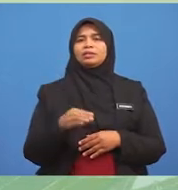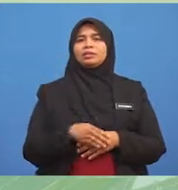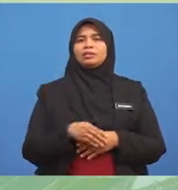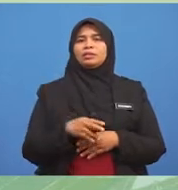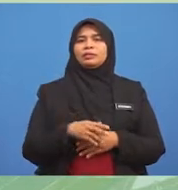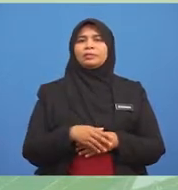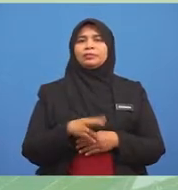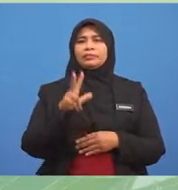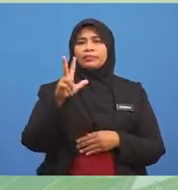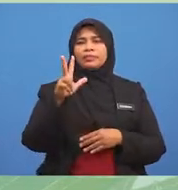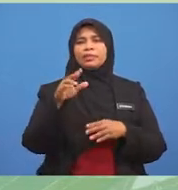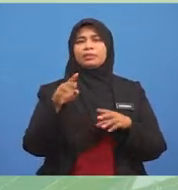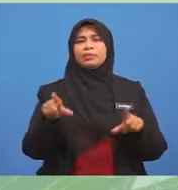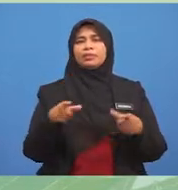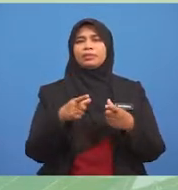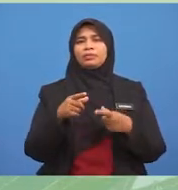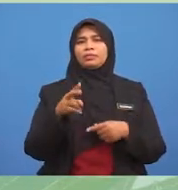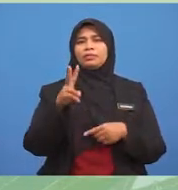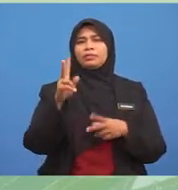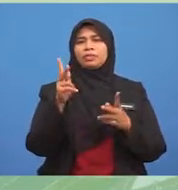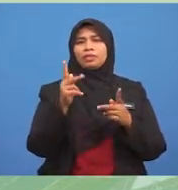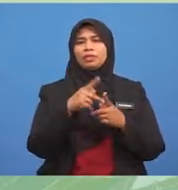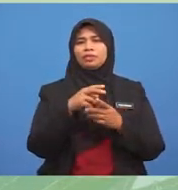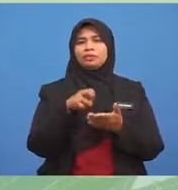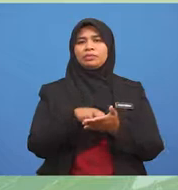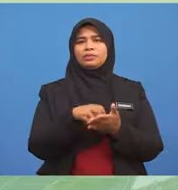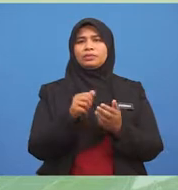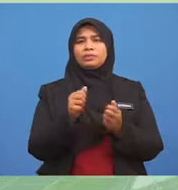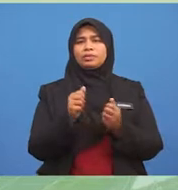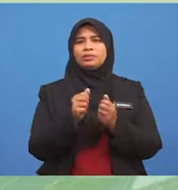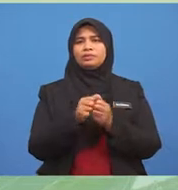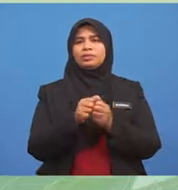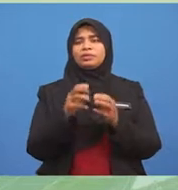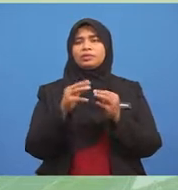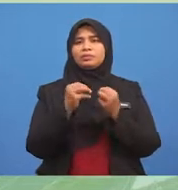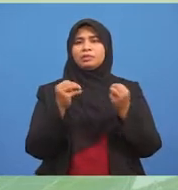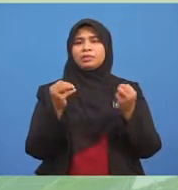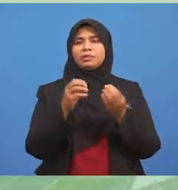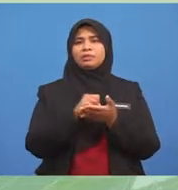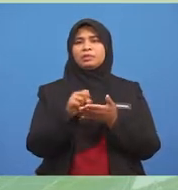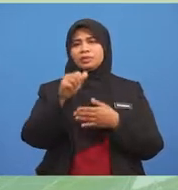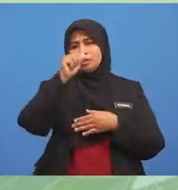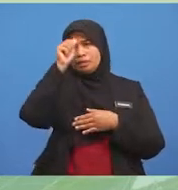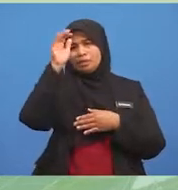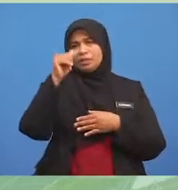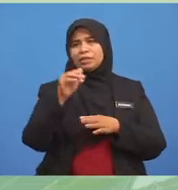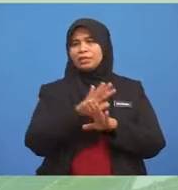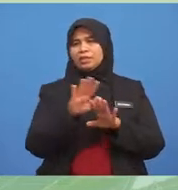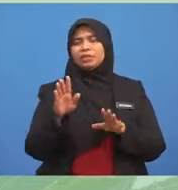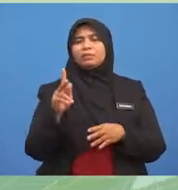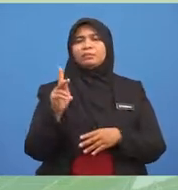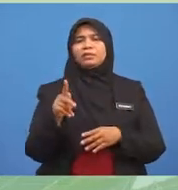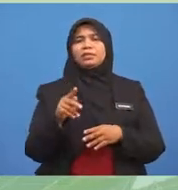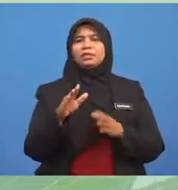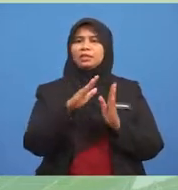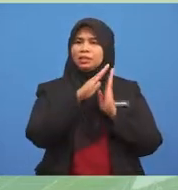bolehlah membaca tasbih Subhanallah yanamu wala yashu. Maksudnya, Maha Suci Allah